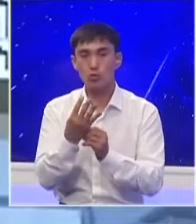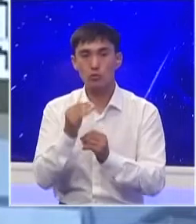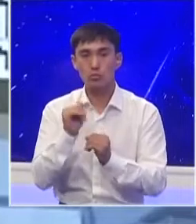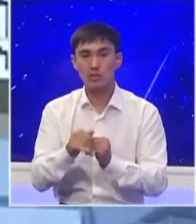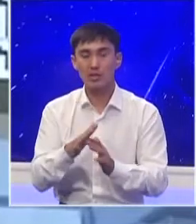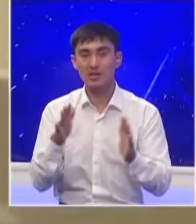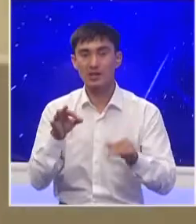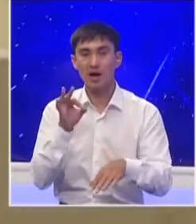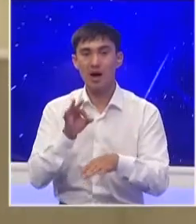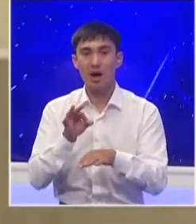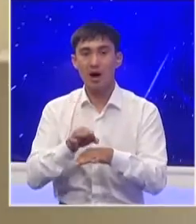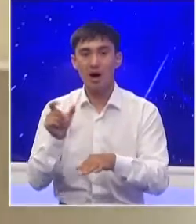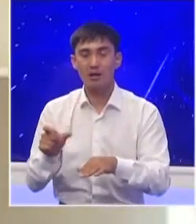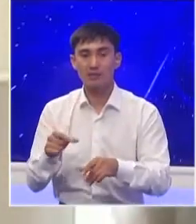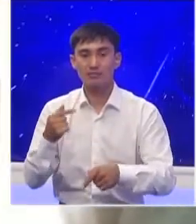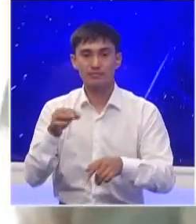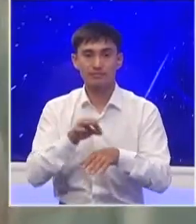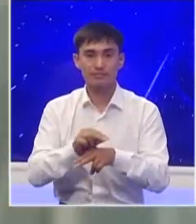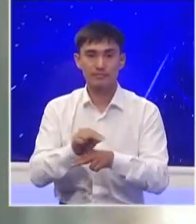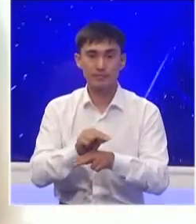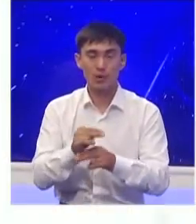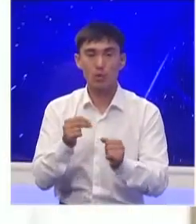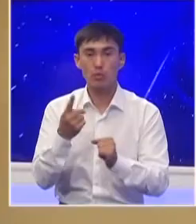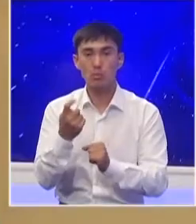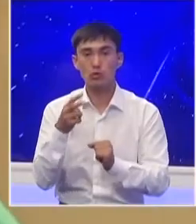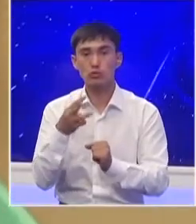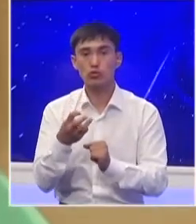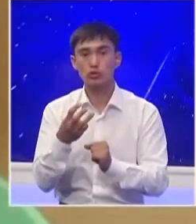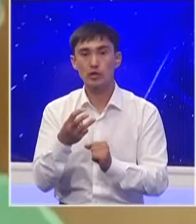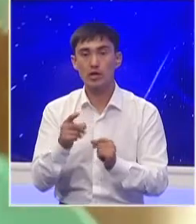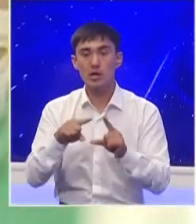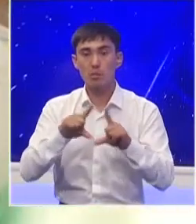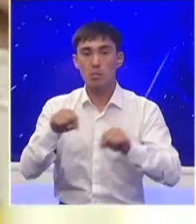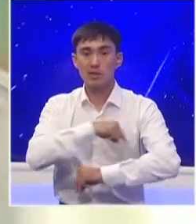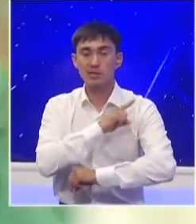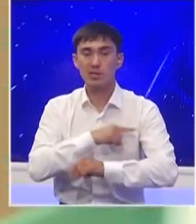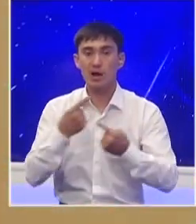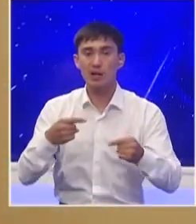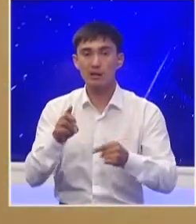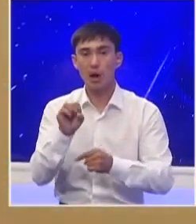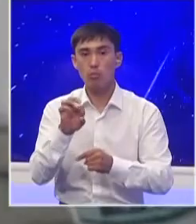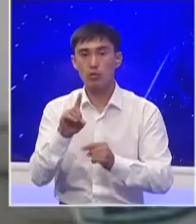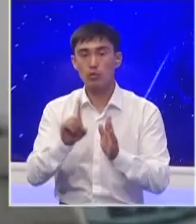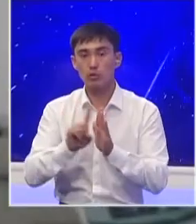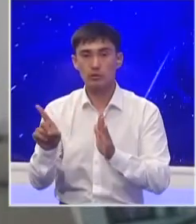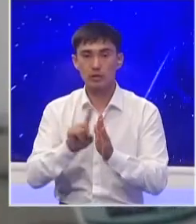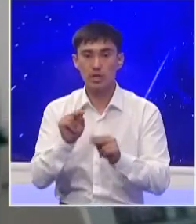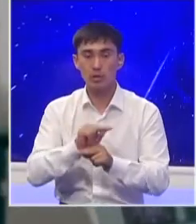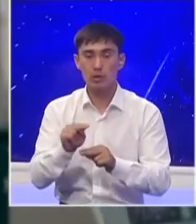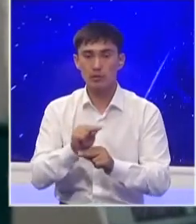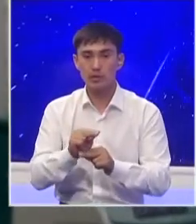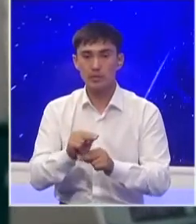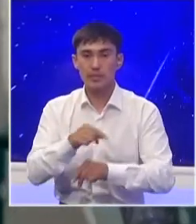аса адам індетпен күресіп жатыр. Олардың 1300-ге жуығы стационарда, қалғаны амбулаториялық жағдайда ем